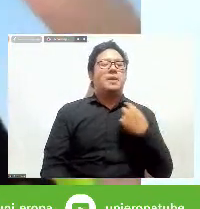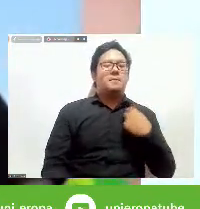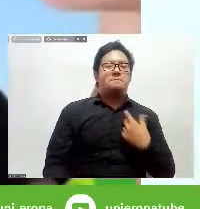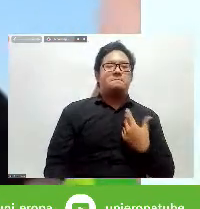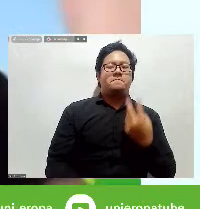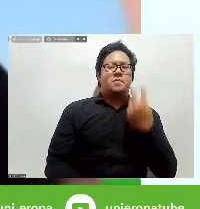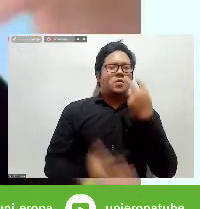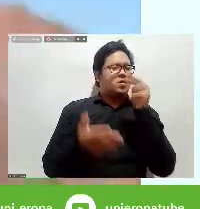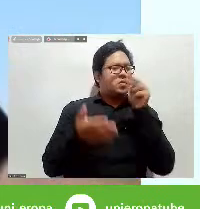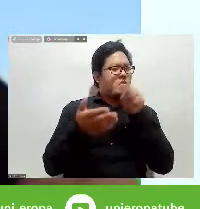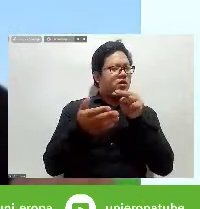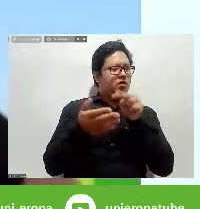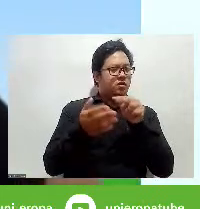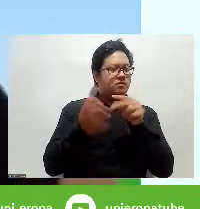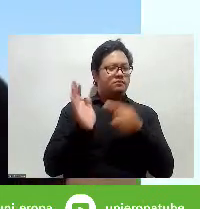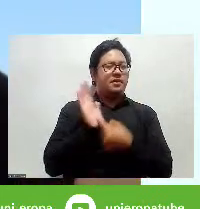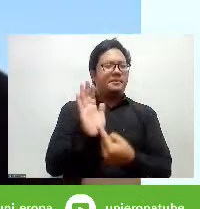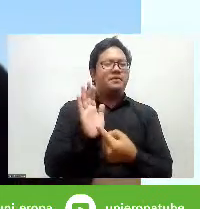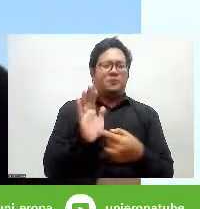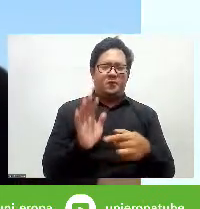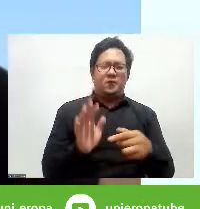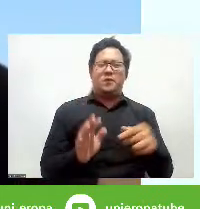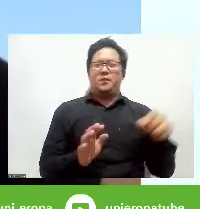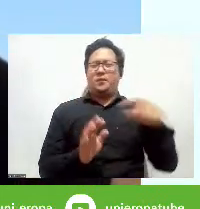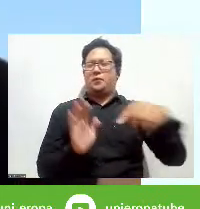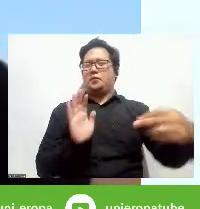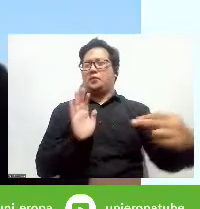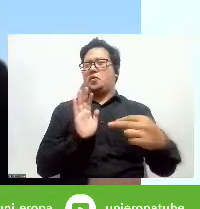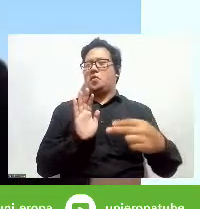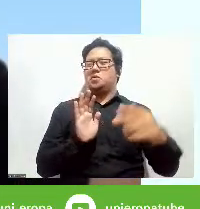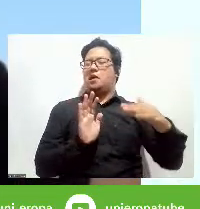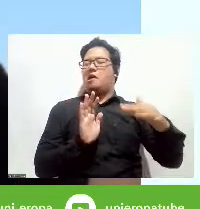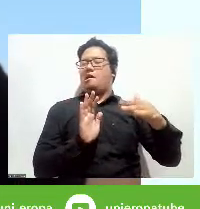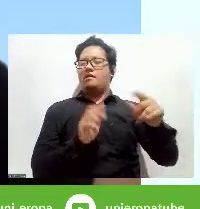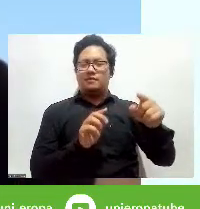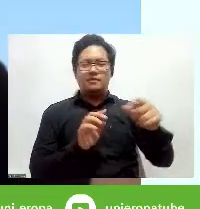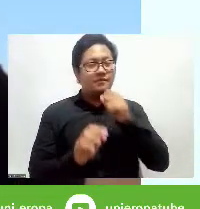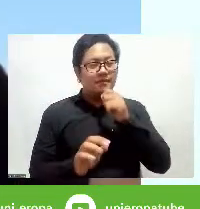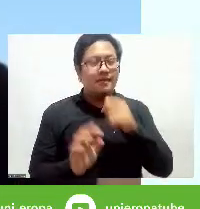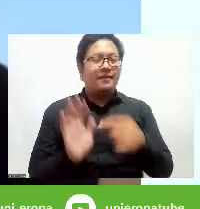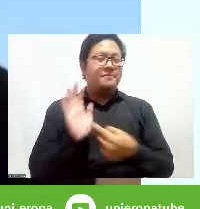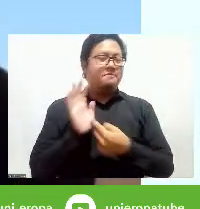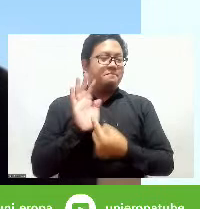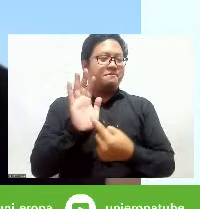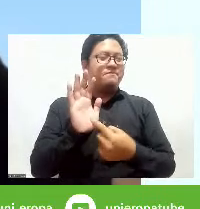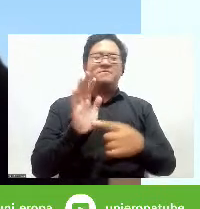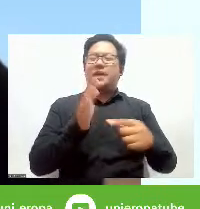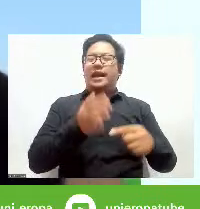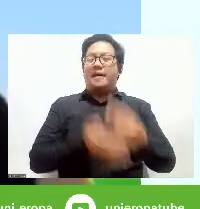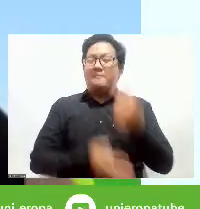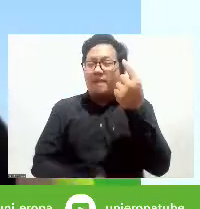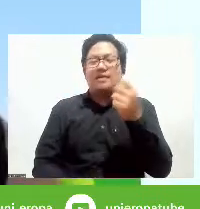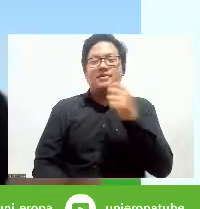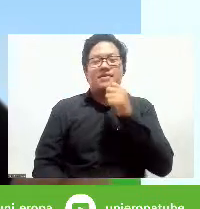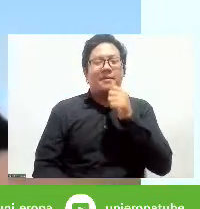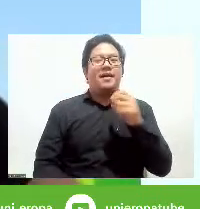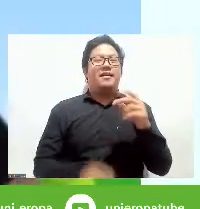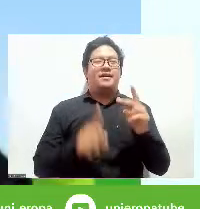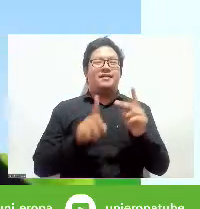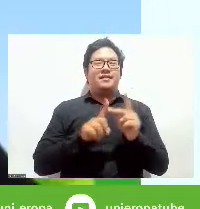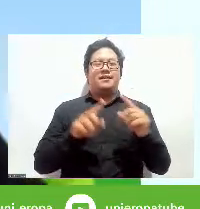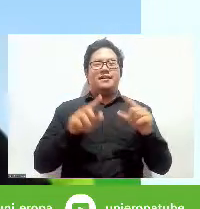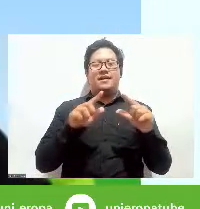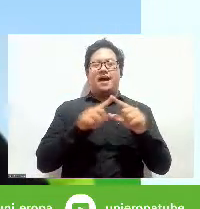nih jarang banget nih temen-temen bisa simak my penampilan perdana juga nih dari Hara di acaranya